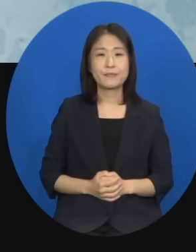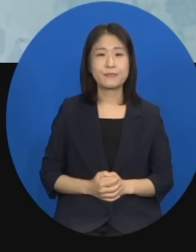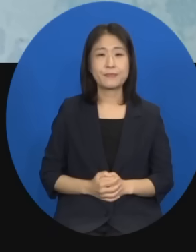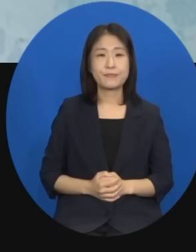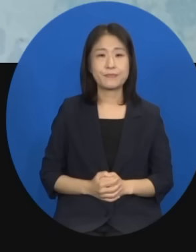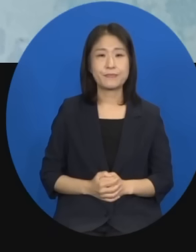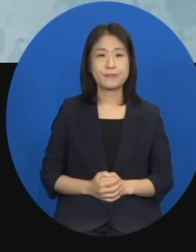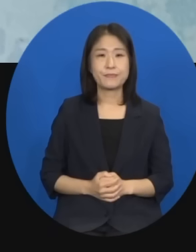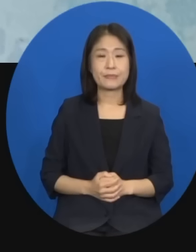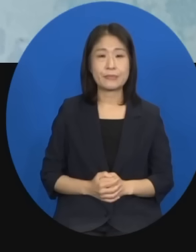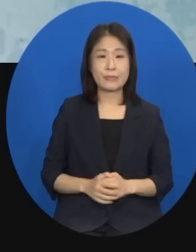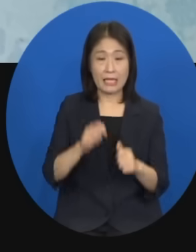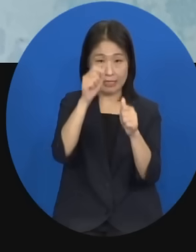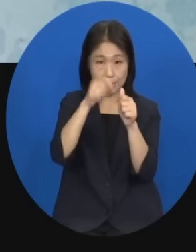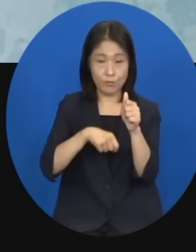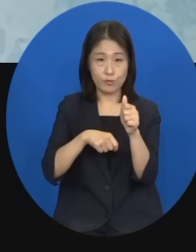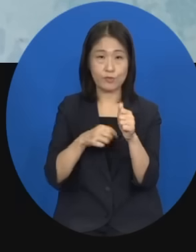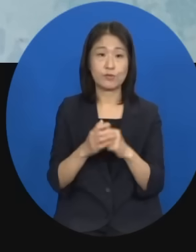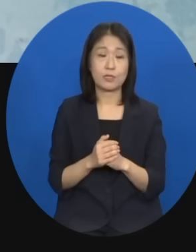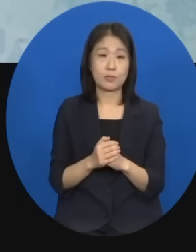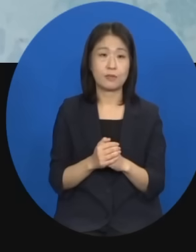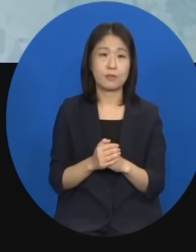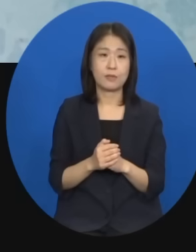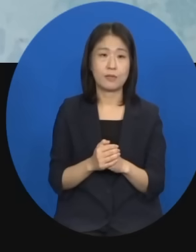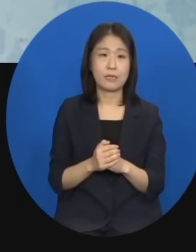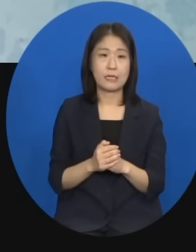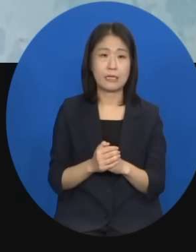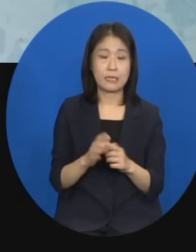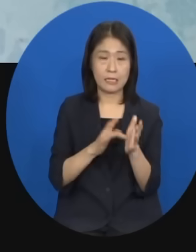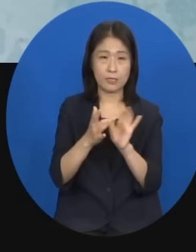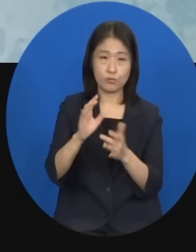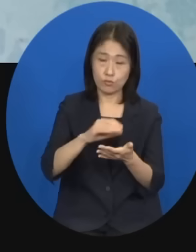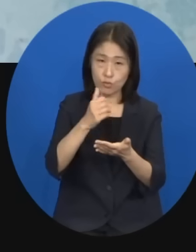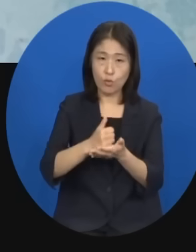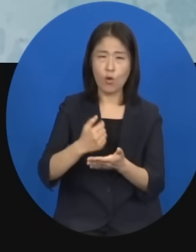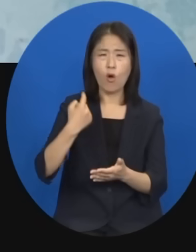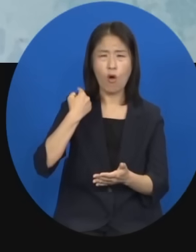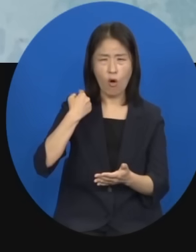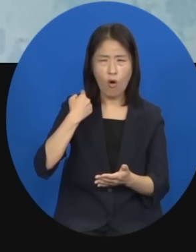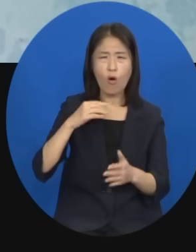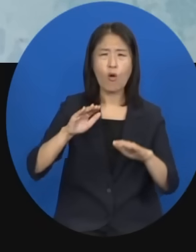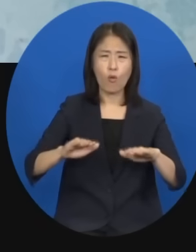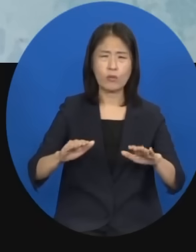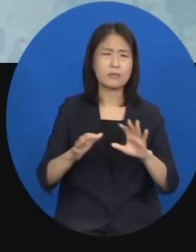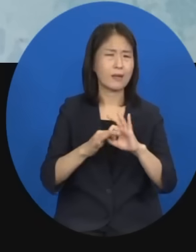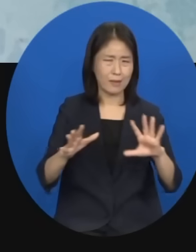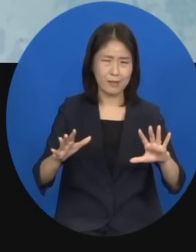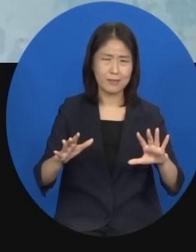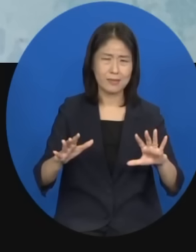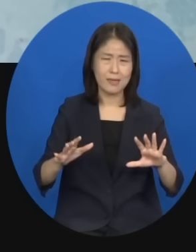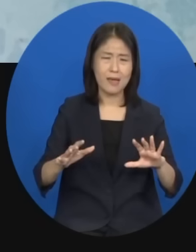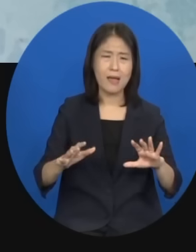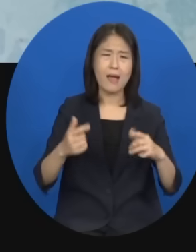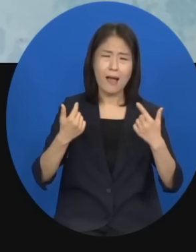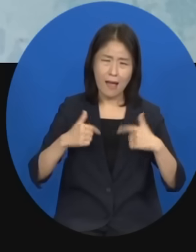히브리서 13장 8절 예수 그리스도는 어제나 오늘이나 영원토록 동일하시니라.